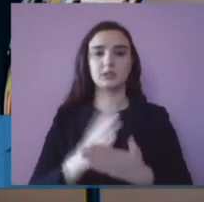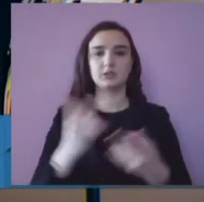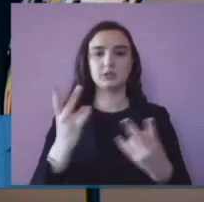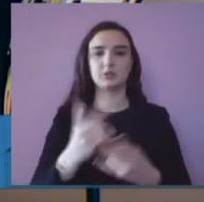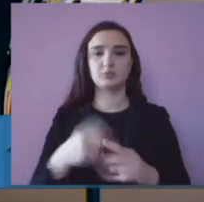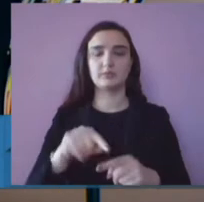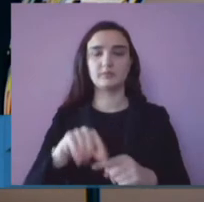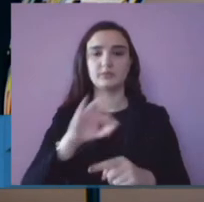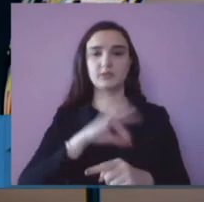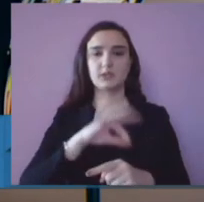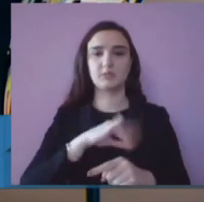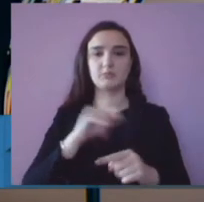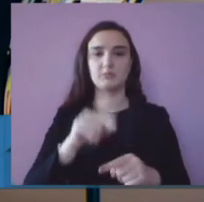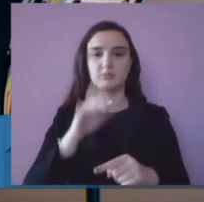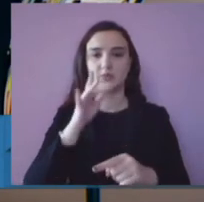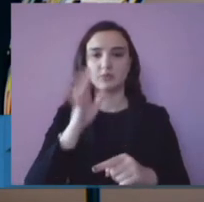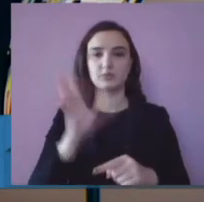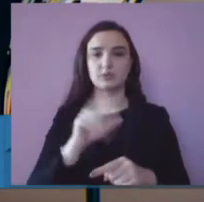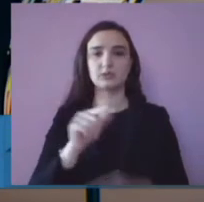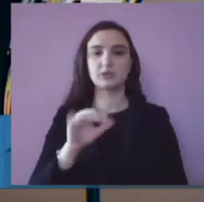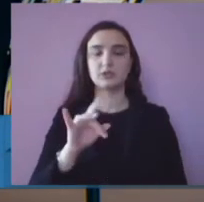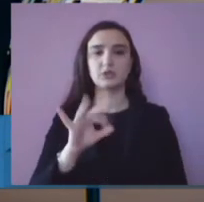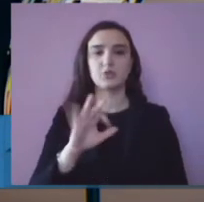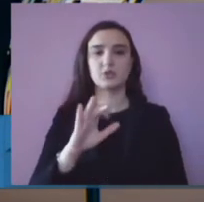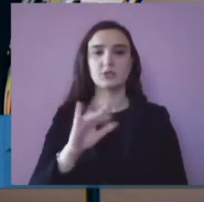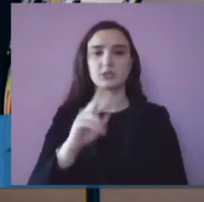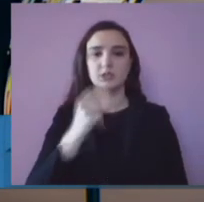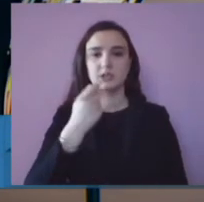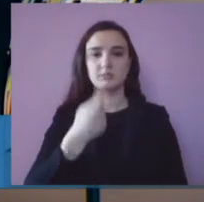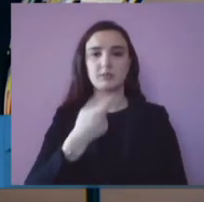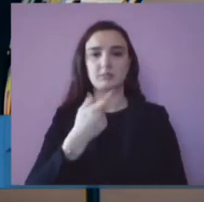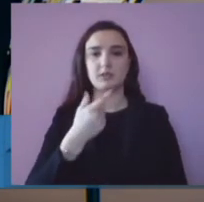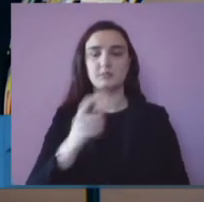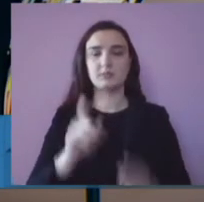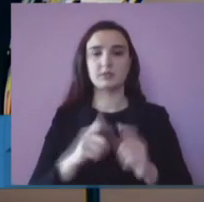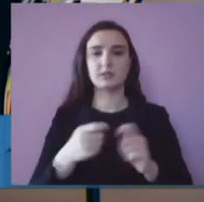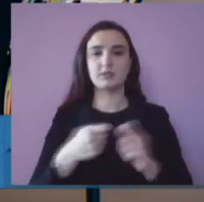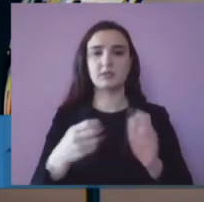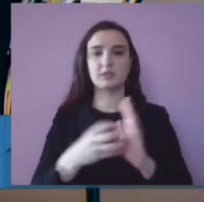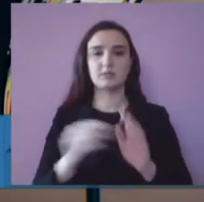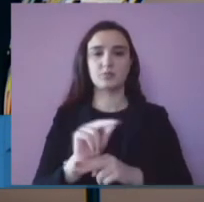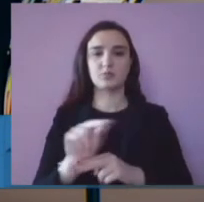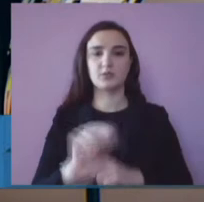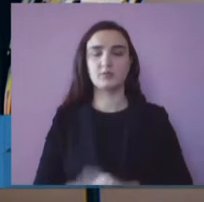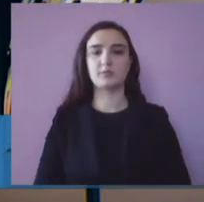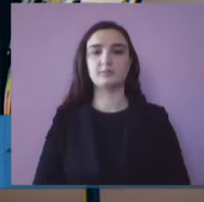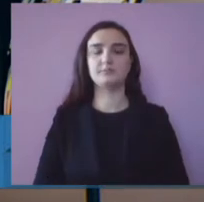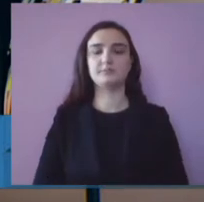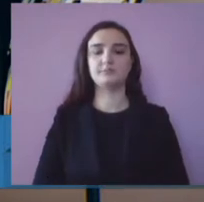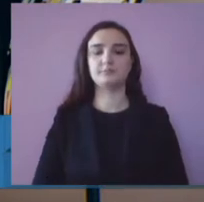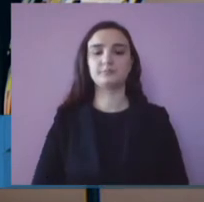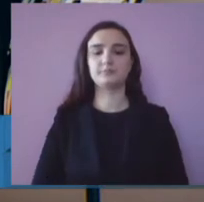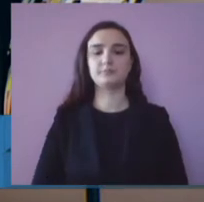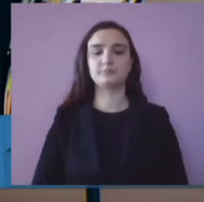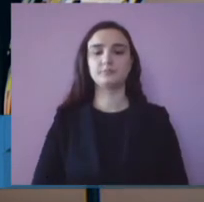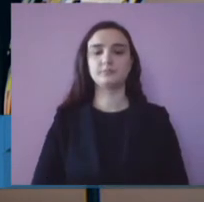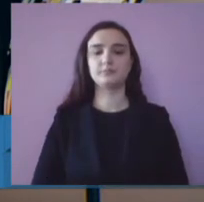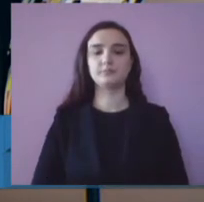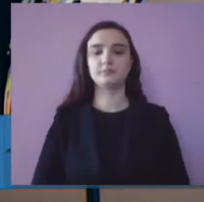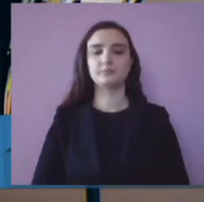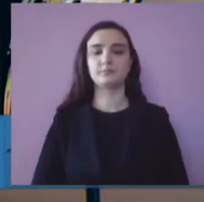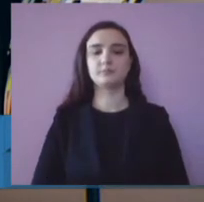მომენტით, ვთქვათ, თიროქსინის პრეპარატებით. Ასეთი კვანძების კურნალობა არ აქვს შედეგი, ბატონებო, აი ამ